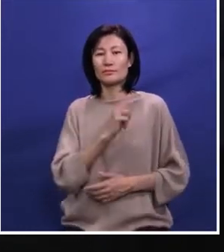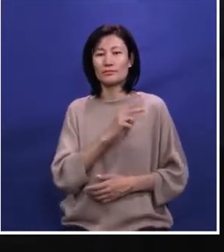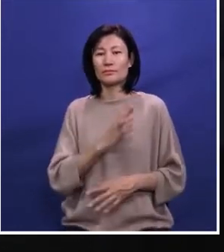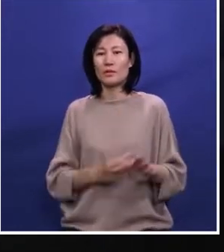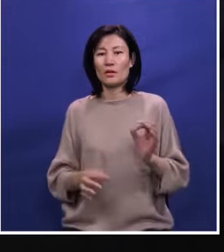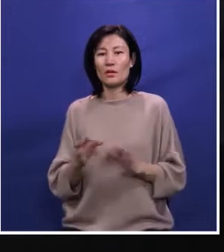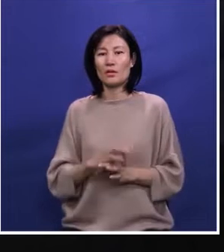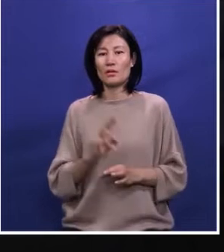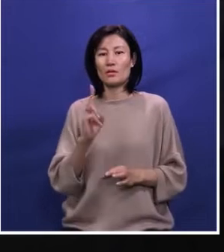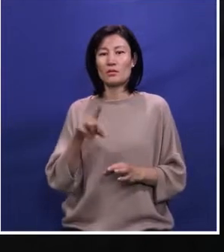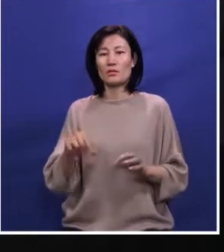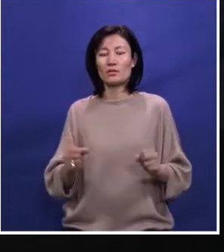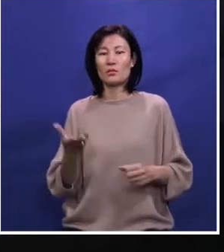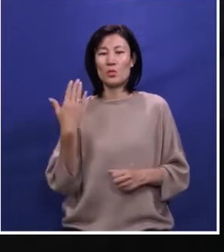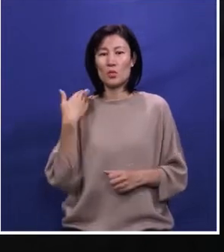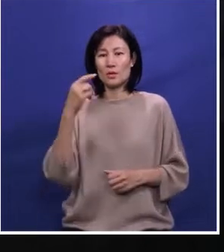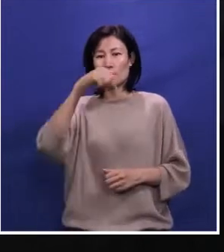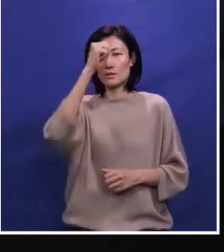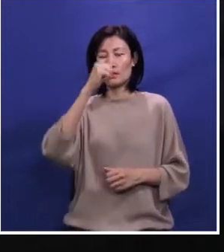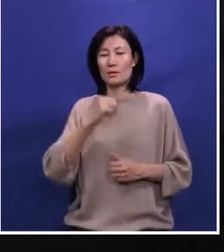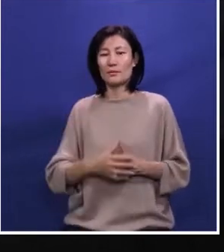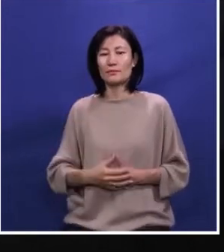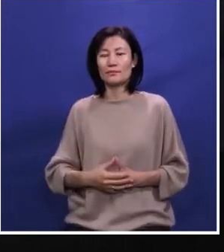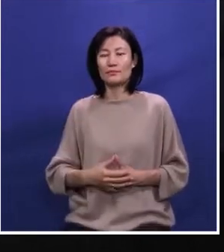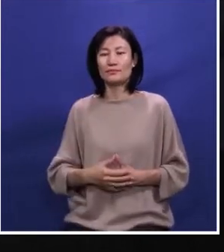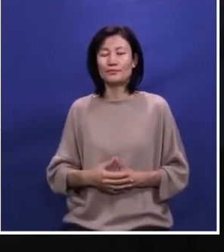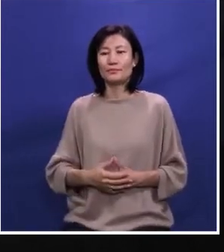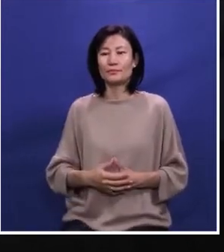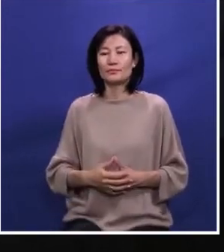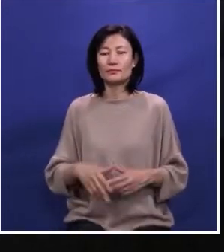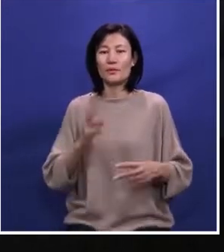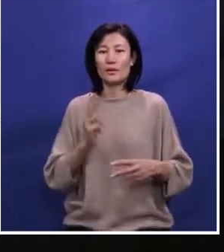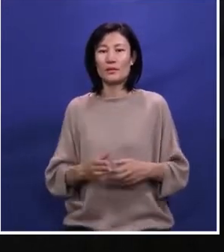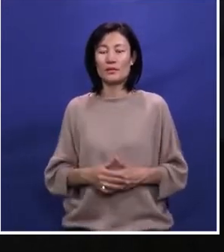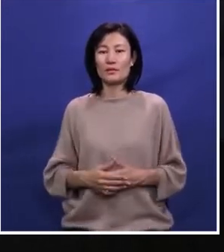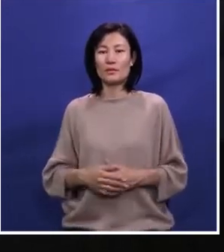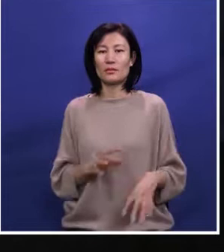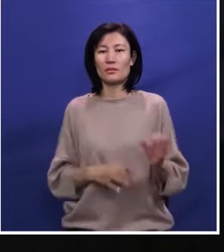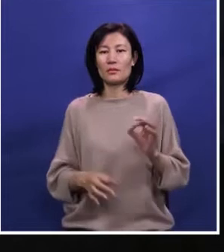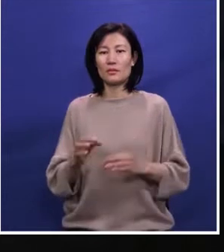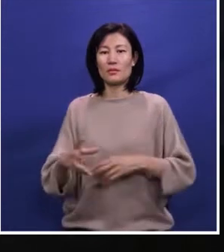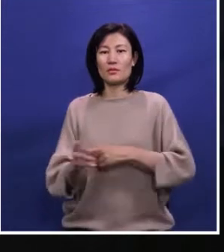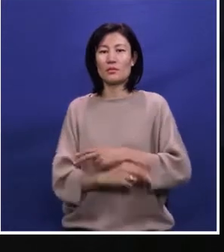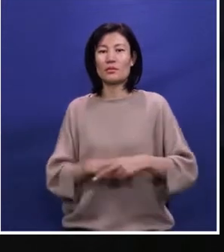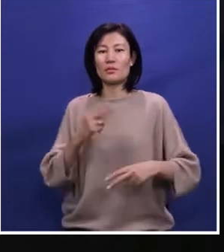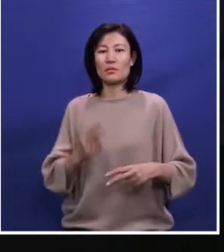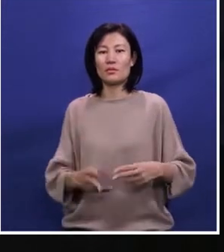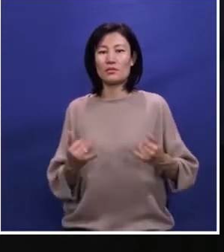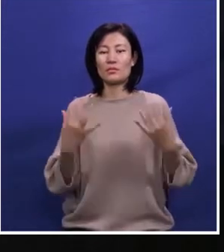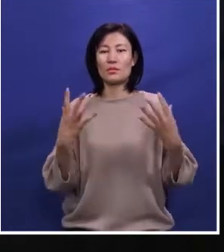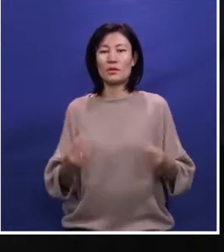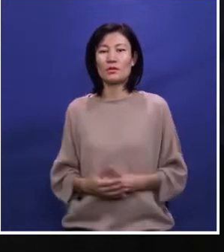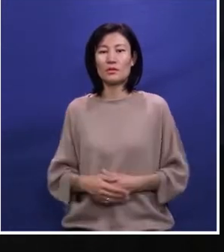құрылысы. Өткен айдың несінде соңында нысан толықтай бітіп, бүгінгі таңға жаңа